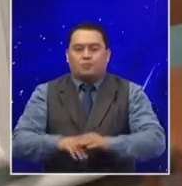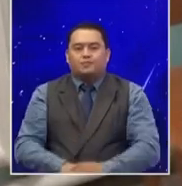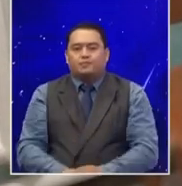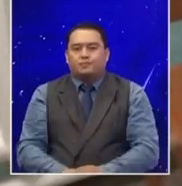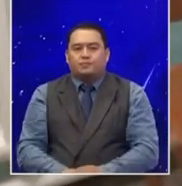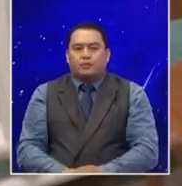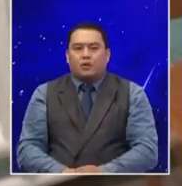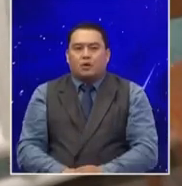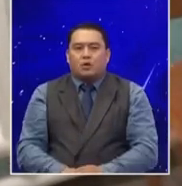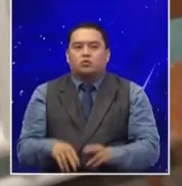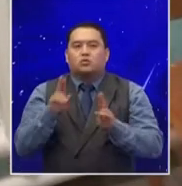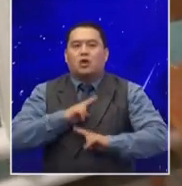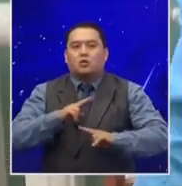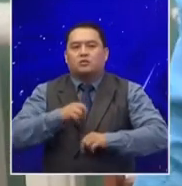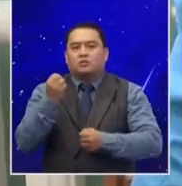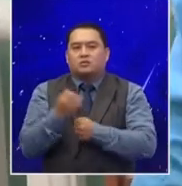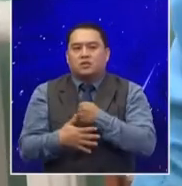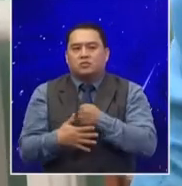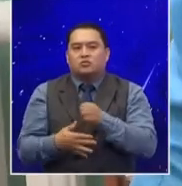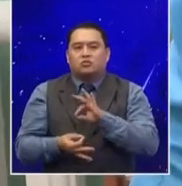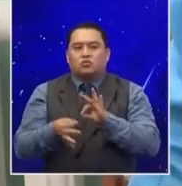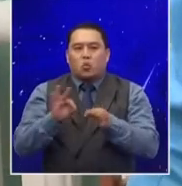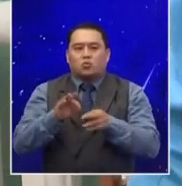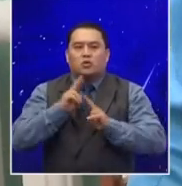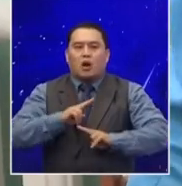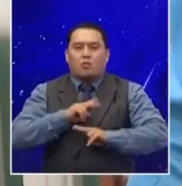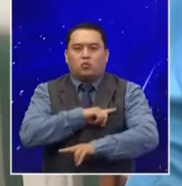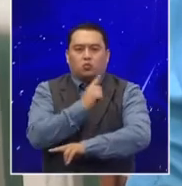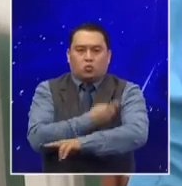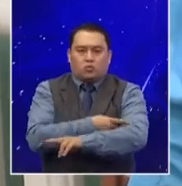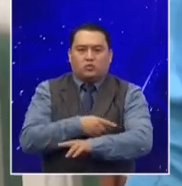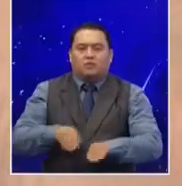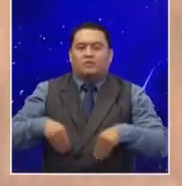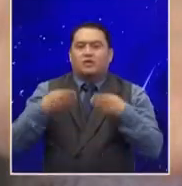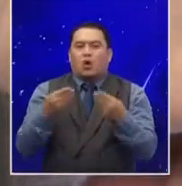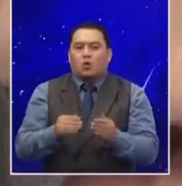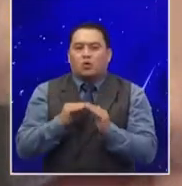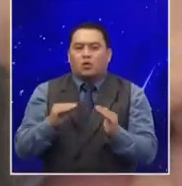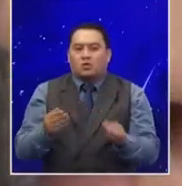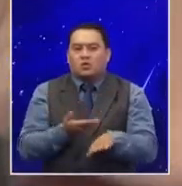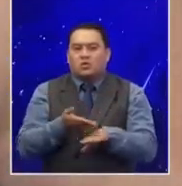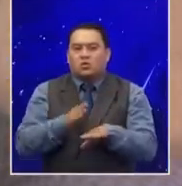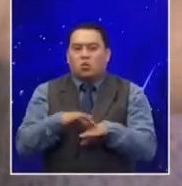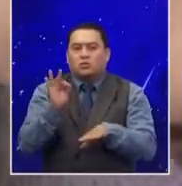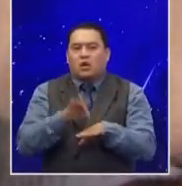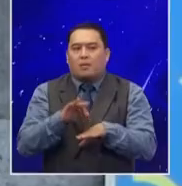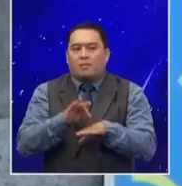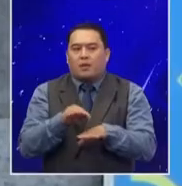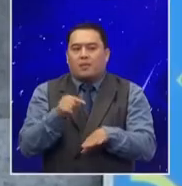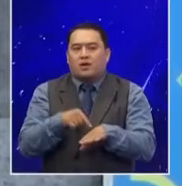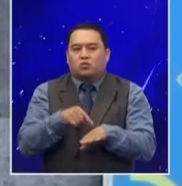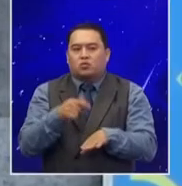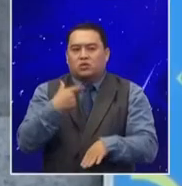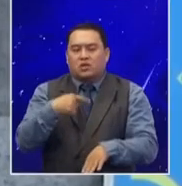Лязат Абдрахманова, у сотрудников центра сложная работа. Они прилагают максимум усилий, чтобы дети с тяжелой инвалидностью почувствовали